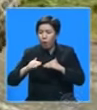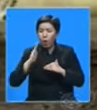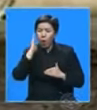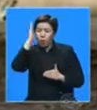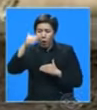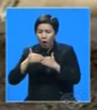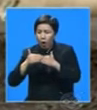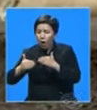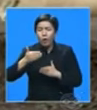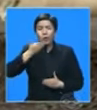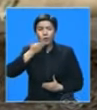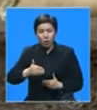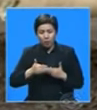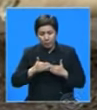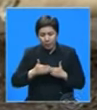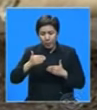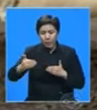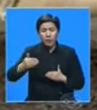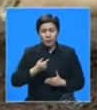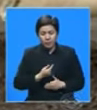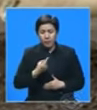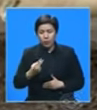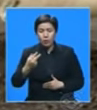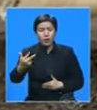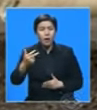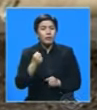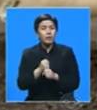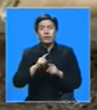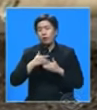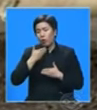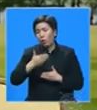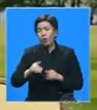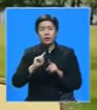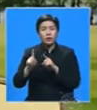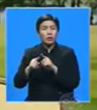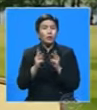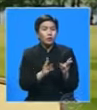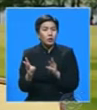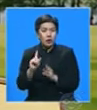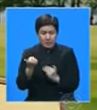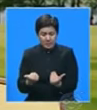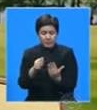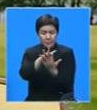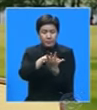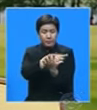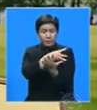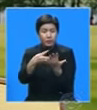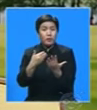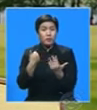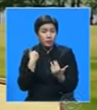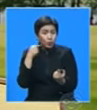นต่างๆนั้นที่เรานำมาใช้ด้วยในการจัดทำนโยบายครั้งนี้ก็ประกอบไปด้วยแ